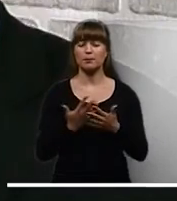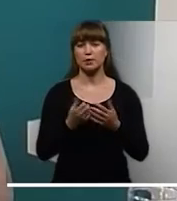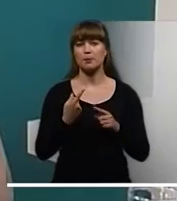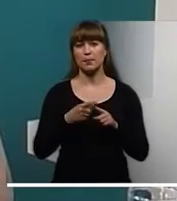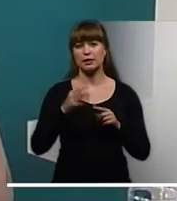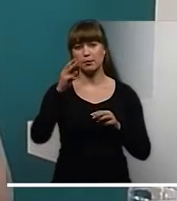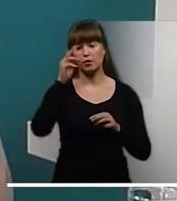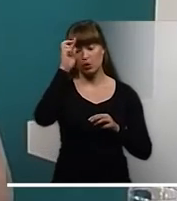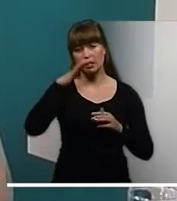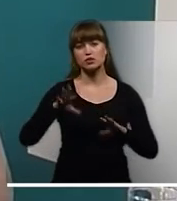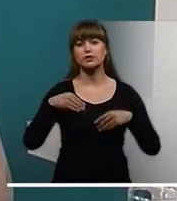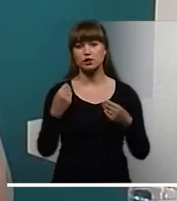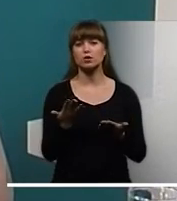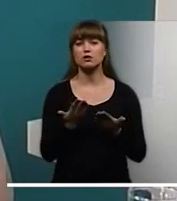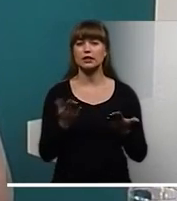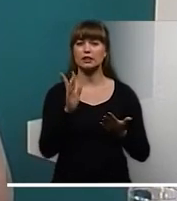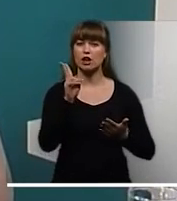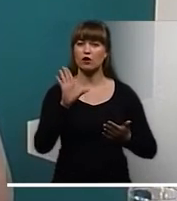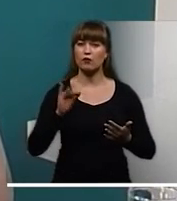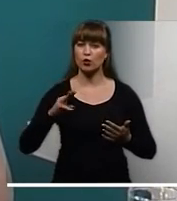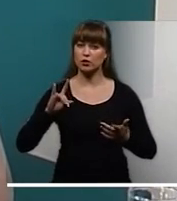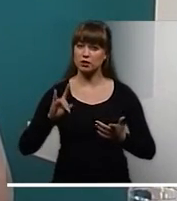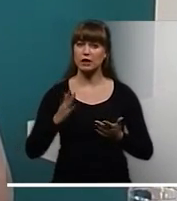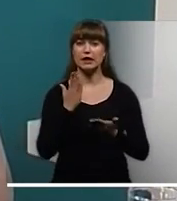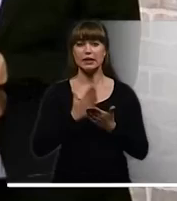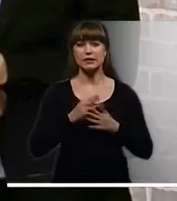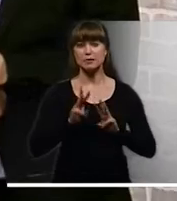Поэтому государство дает какие-то квоты. Я знаю, что